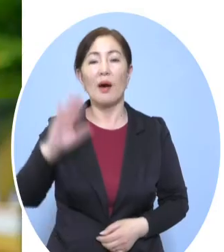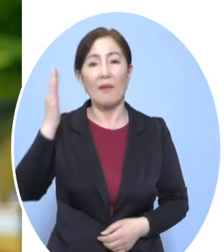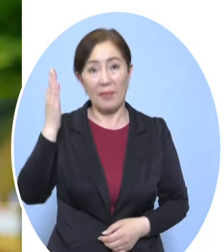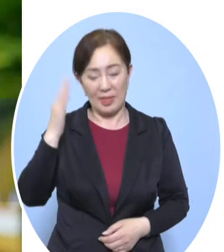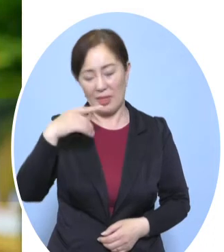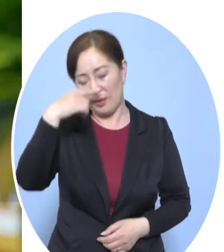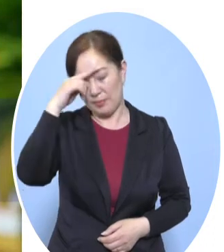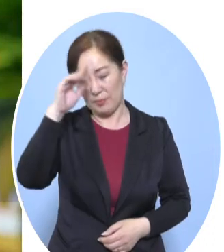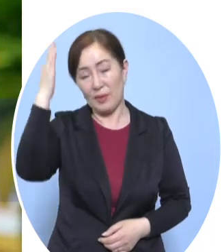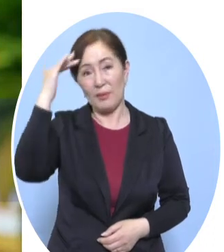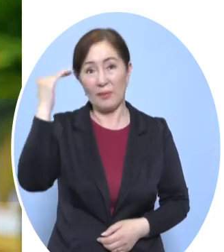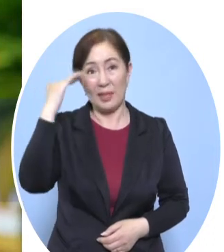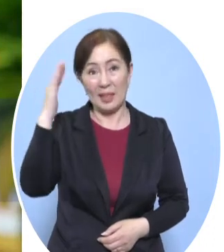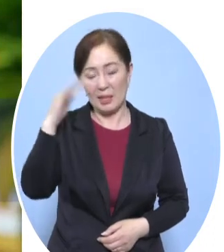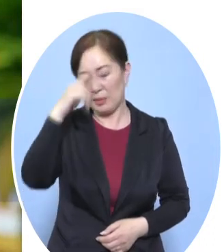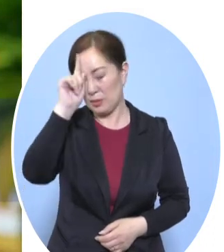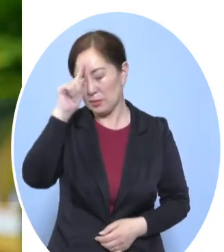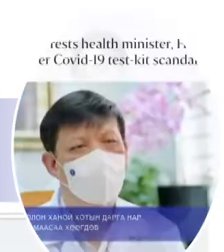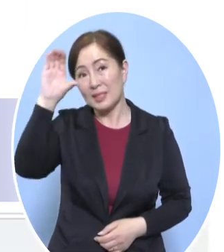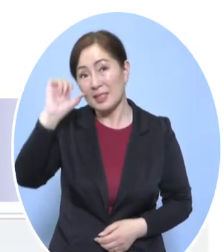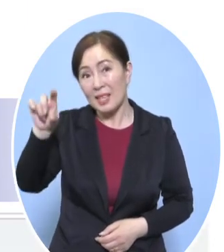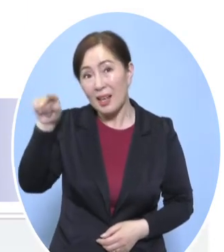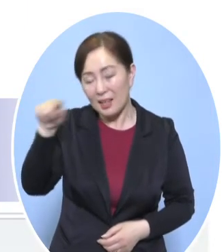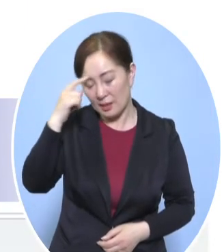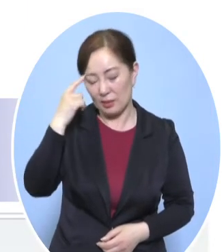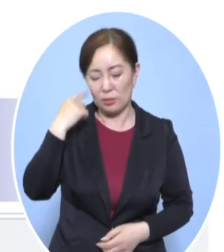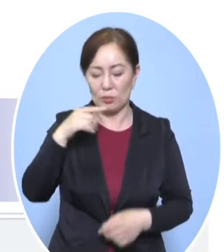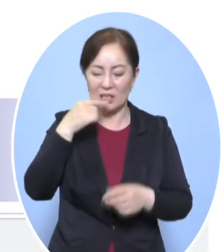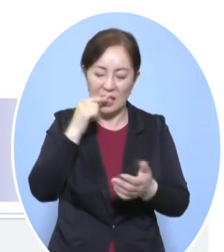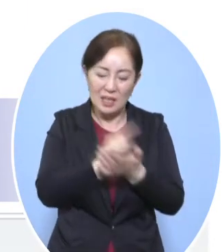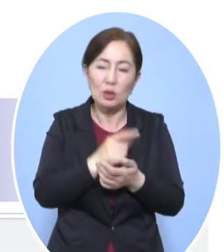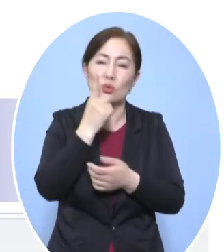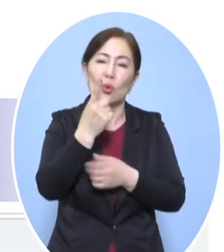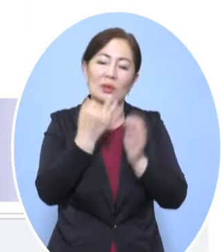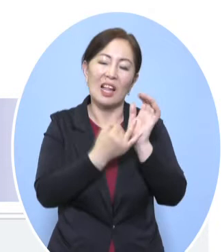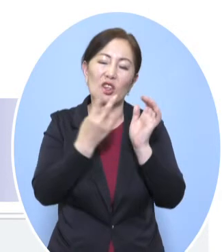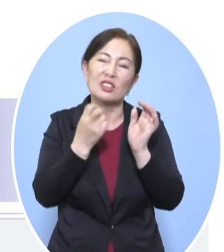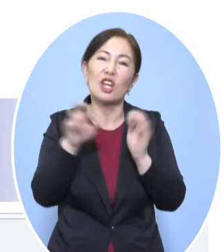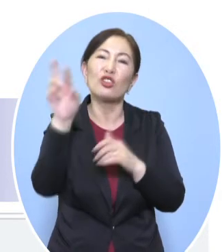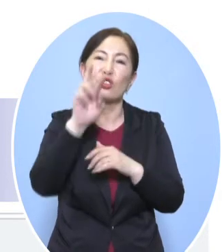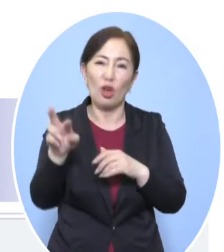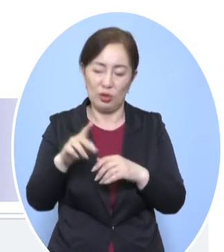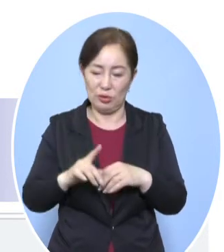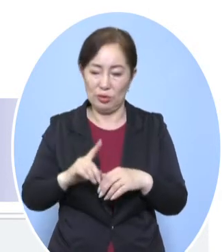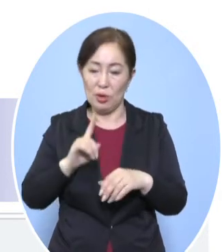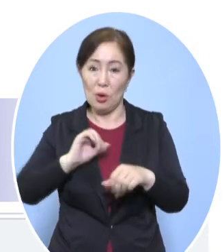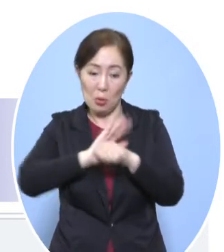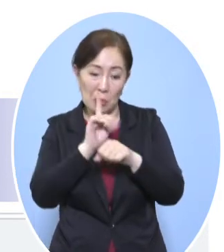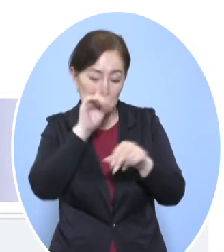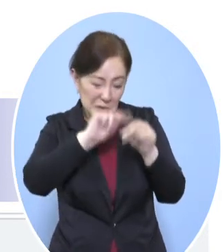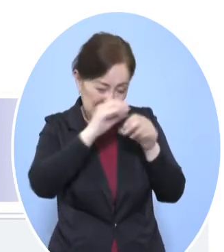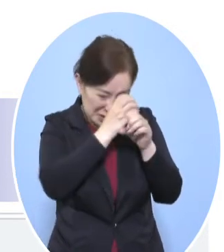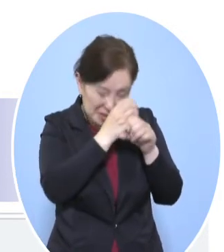Вьетнамын эрүүл мэндийн сайд болон нийслэл Ханой хотын захирагч нарыг 172 сая ам долларын өртөг бүхий коронавирусын шинжилгээний хэрэгслийн